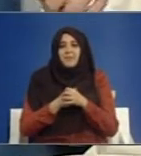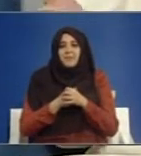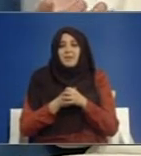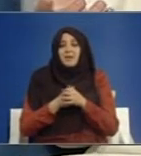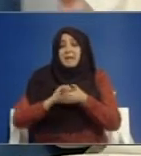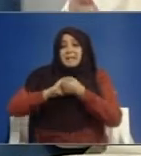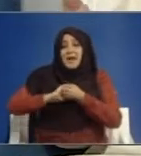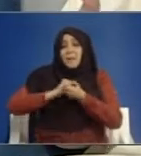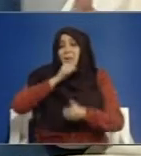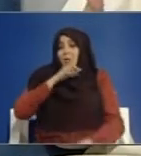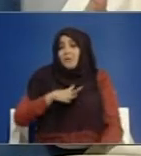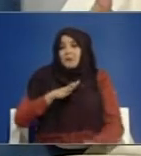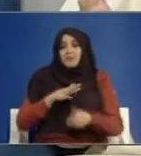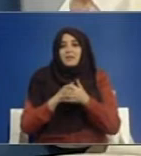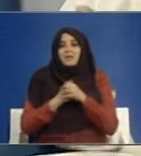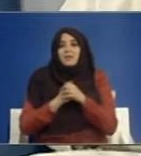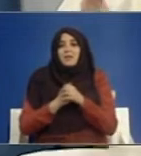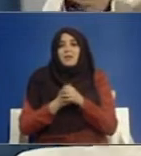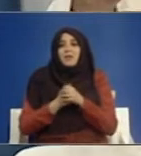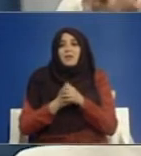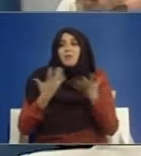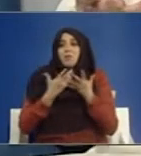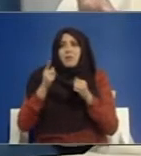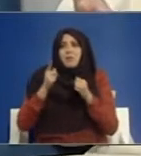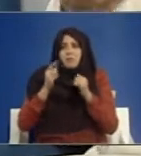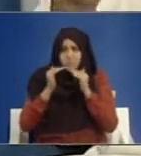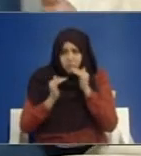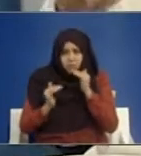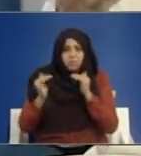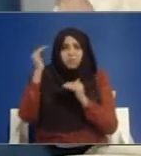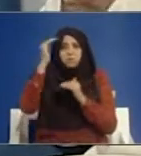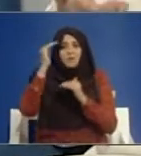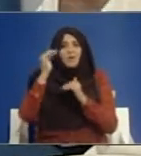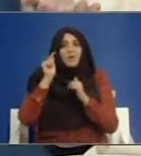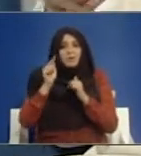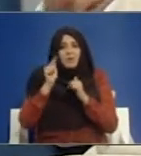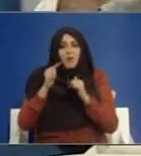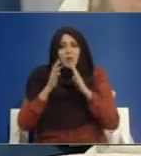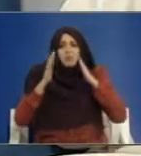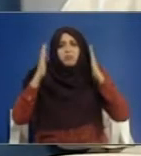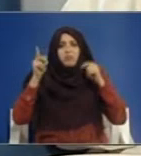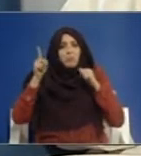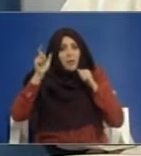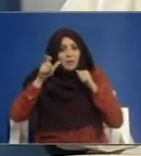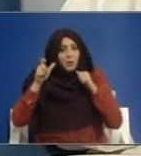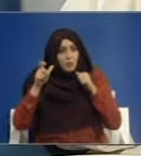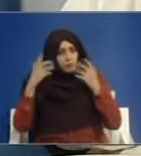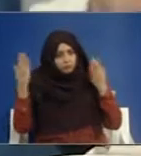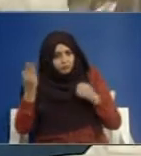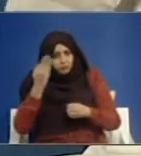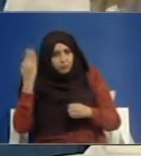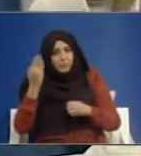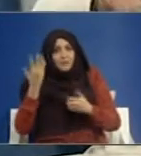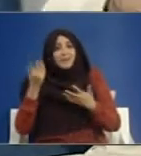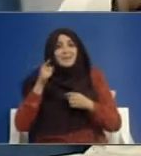والصحابة رضي الله تعالى عنهم، ما الذي رفع شأنهم وجعلهم على تلك العظمة والعبقرية؟ هو